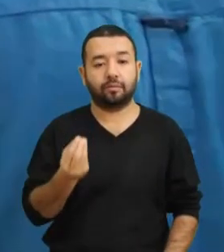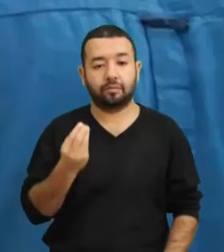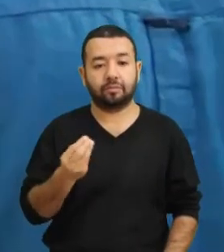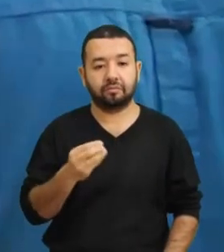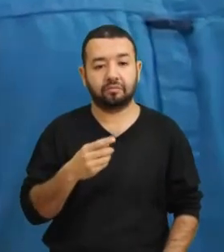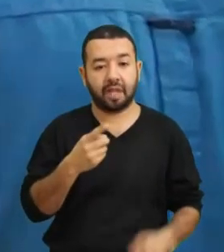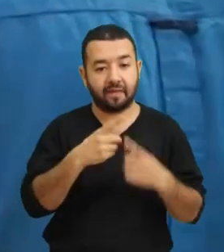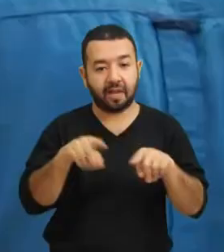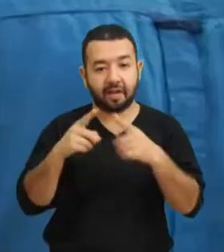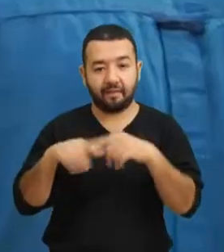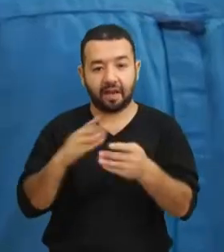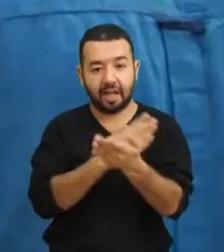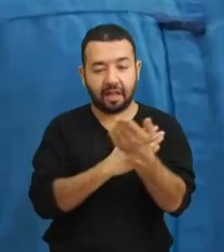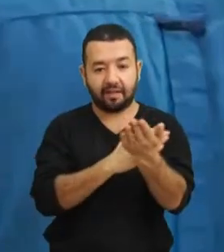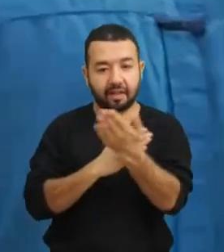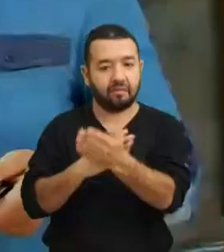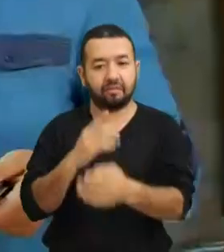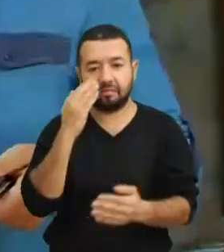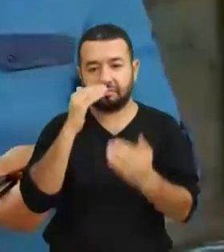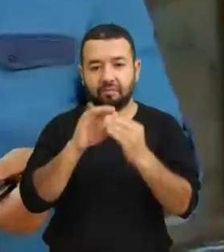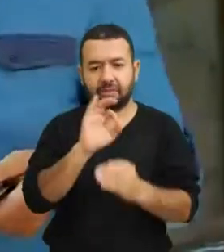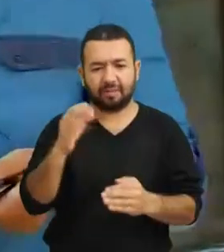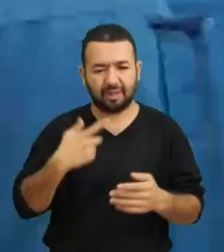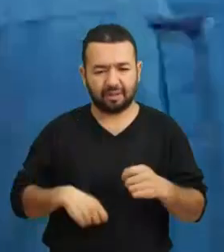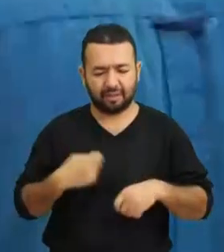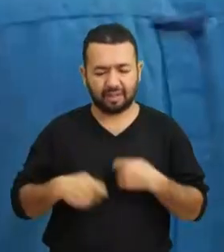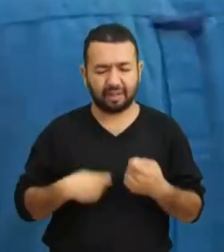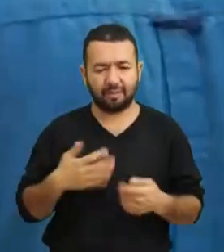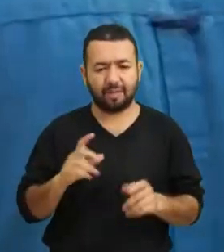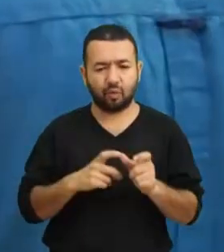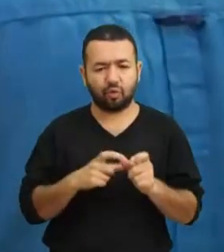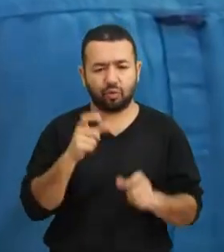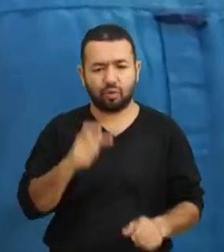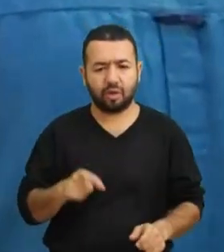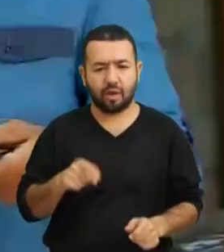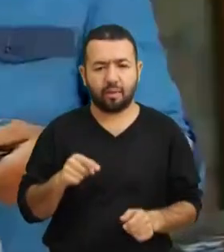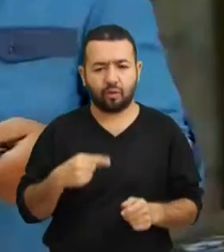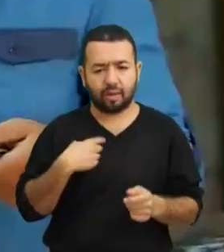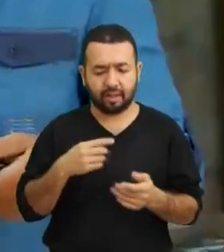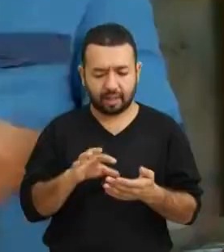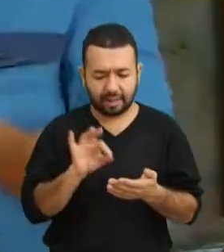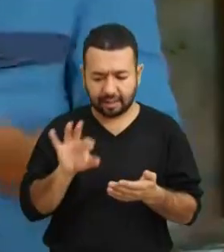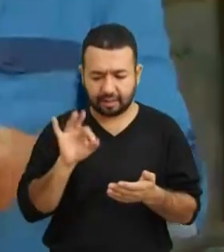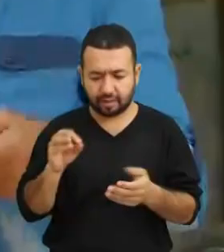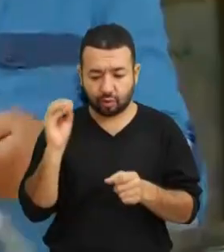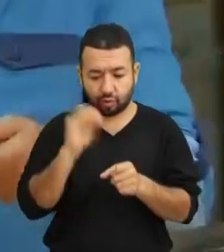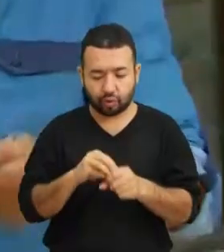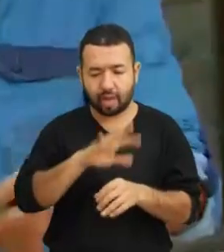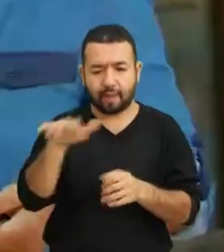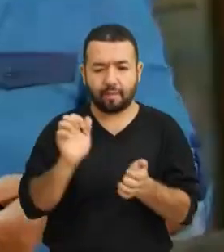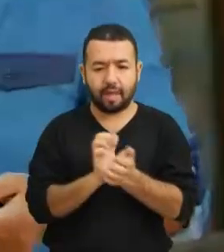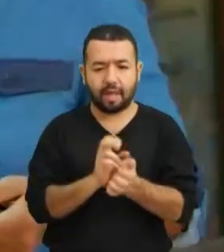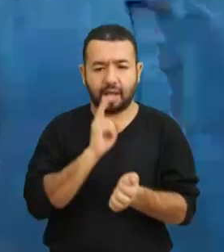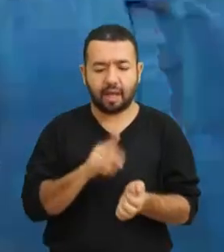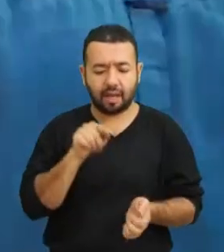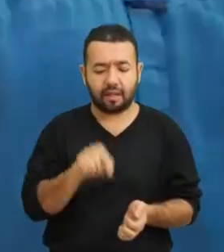Herkese ayrı davet ya. Yakışır vallahi. Ne saçmalıyorsun Şükrü? Bunlar eleyip sona bıraktıklarımız. Ailece oturup karar vereceğiz